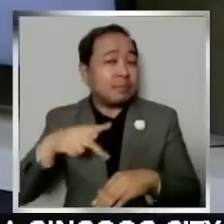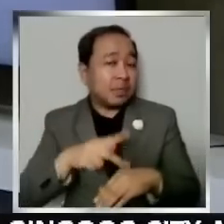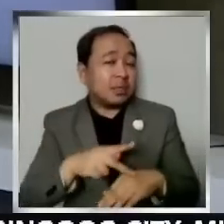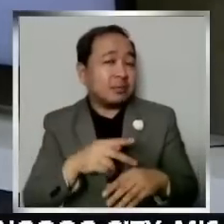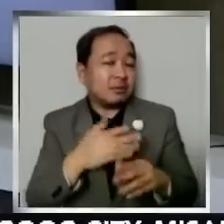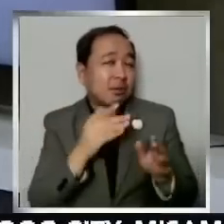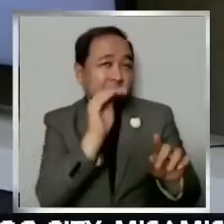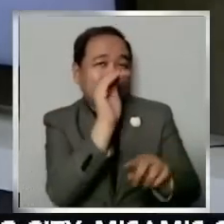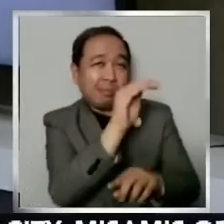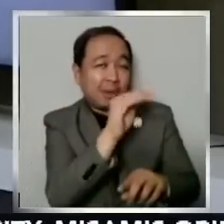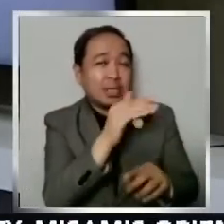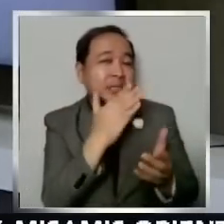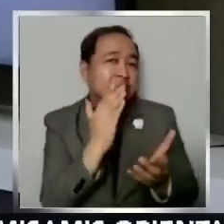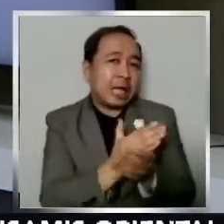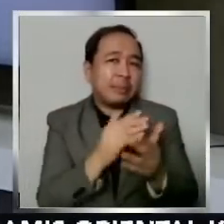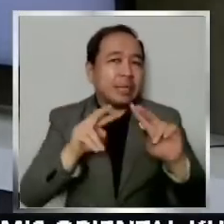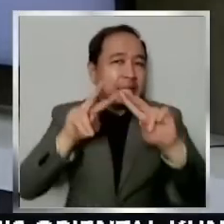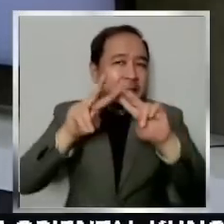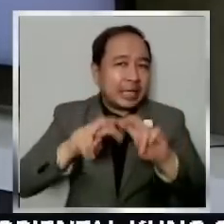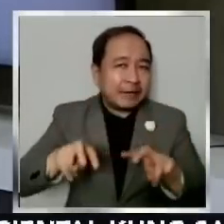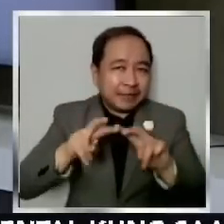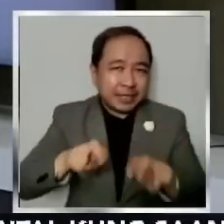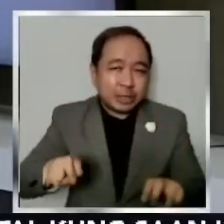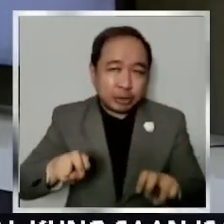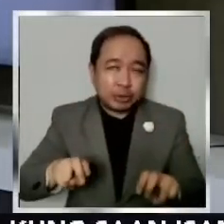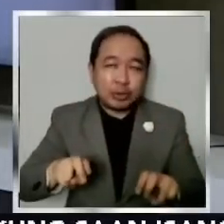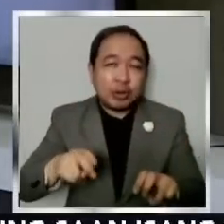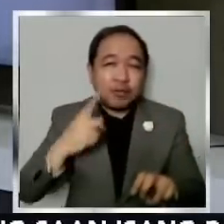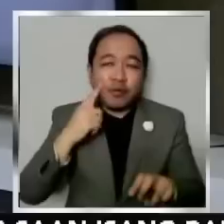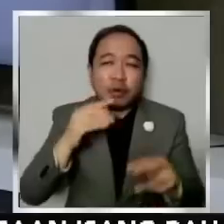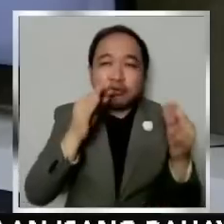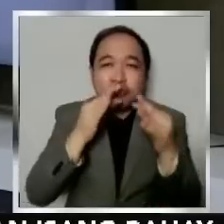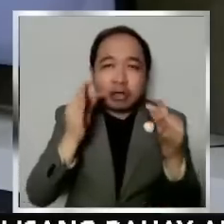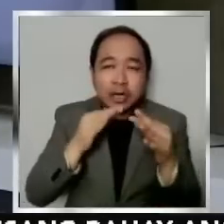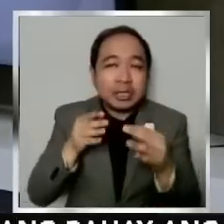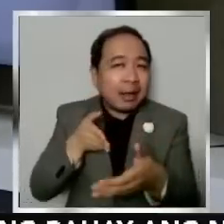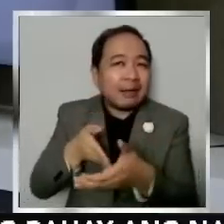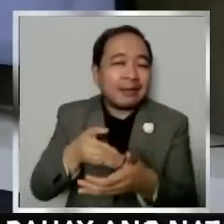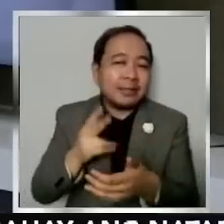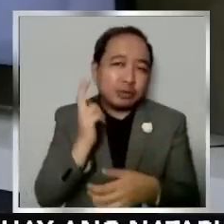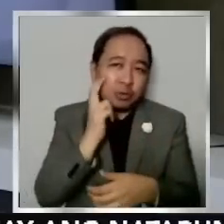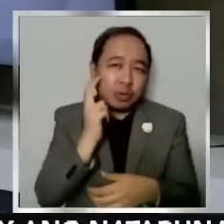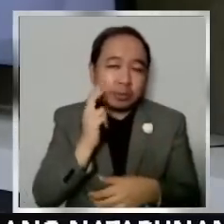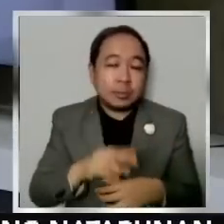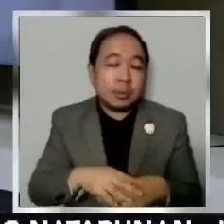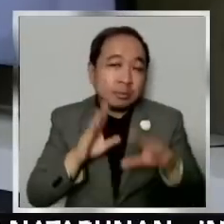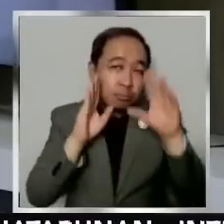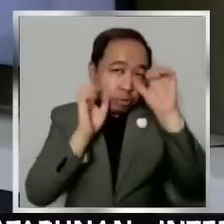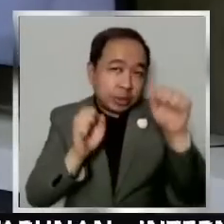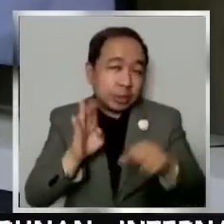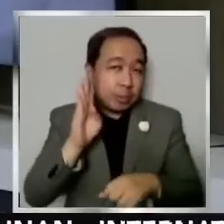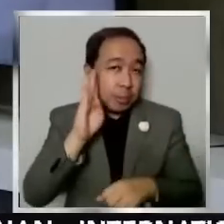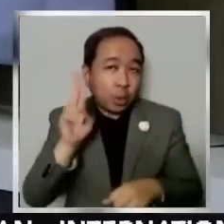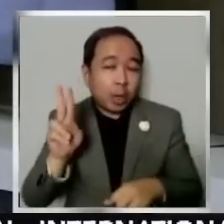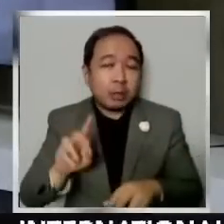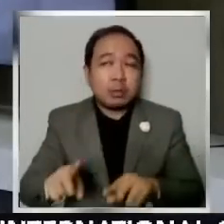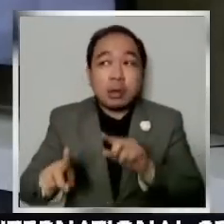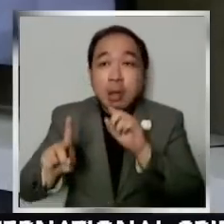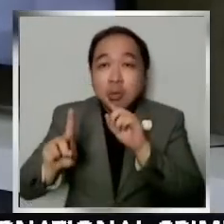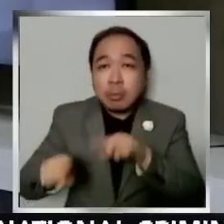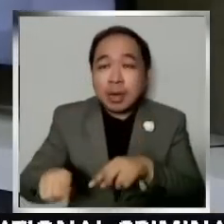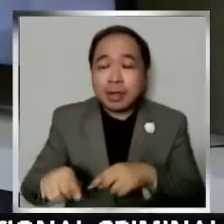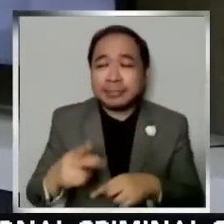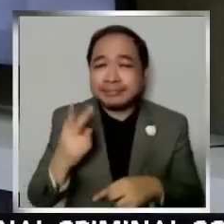kontra droga ng Administrasyong Duterte. Ang tugon ni Pangulong Bongbong Marcos sa sanib-puwersang pagtutok ni Ivan